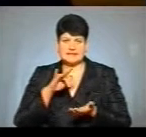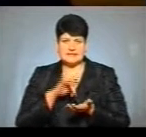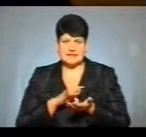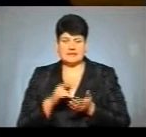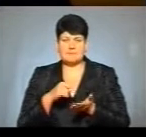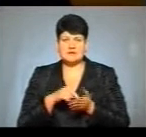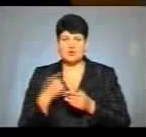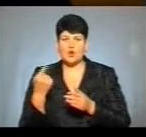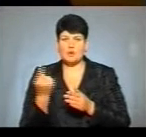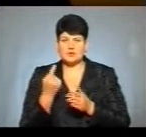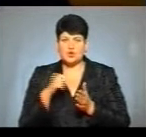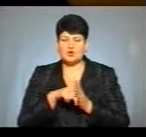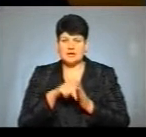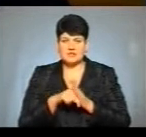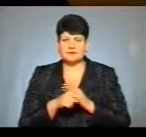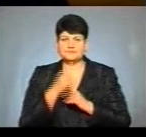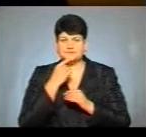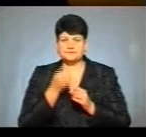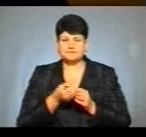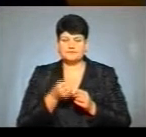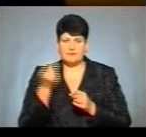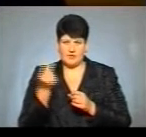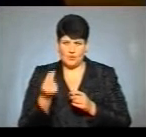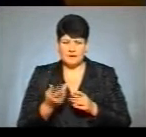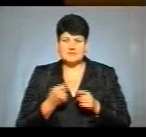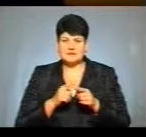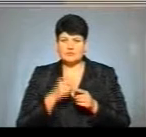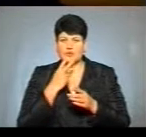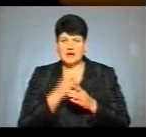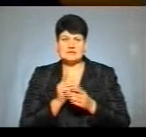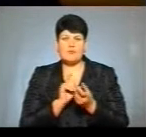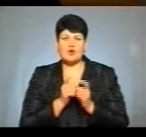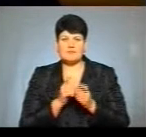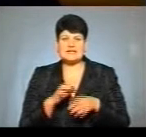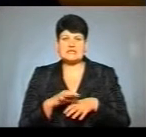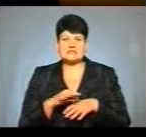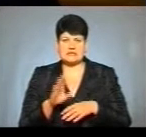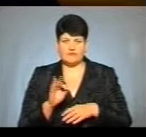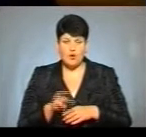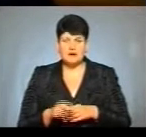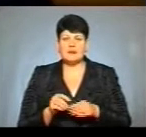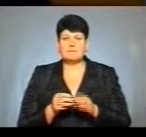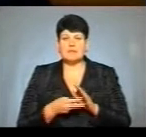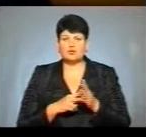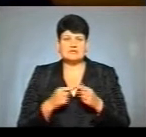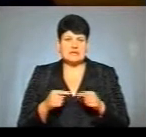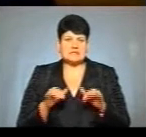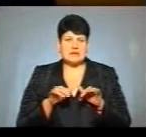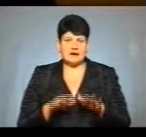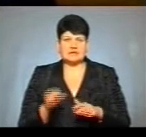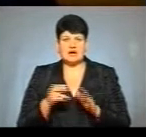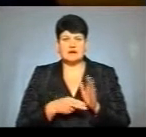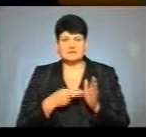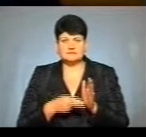міста обласного значення помаранчевим кольором. Помаранчевий кольор якраз символізує боротьбу із насильством. Крім того, планується різноманітні акції на ЖД